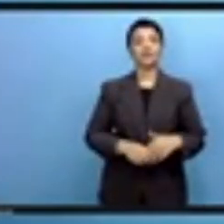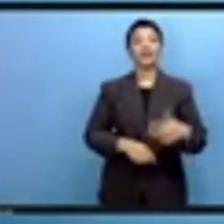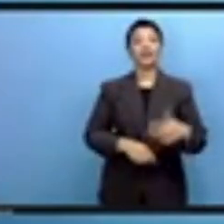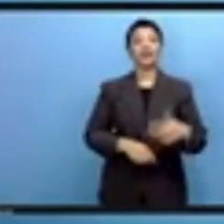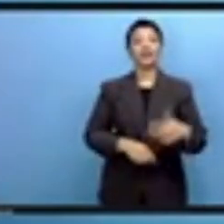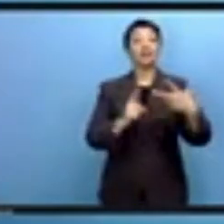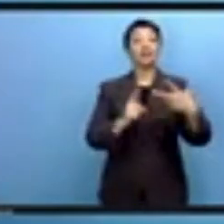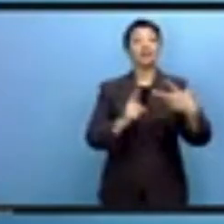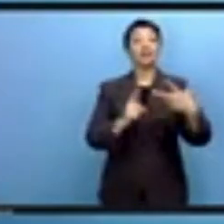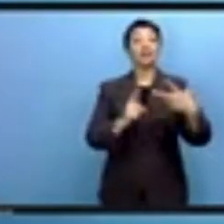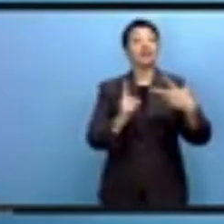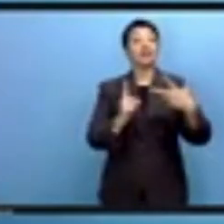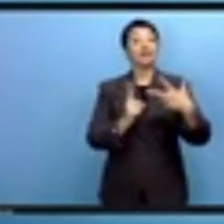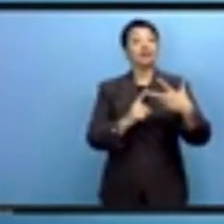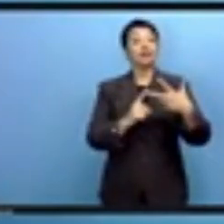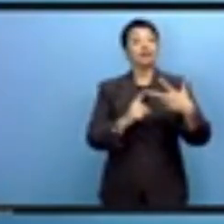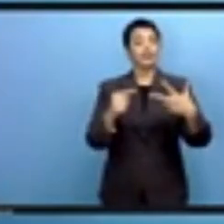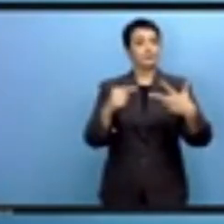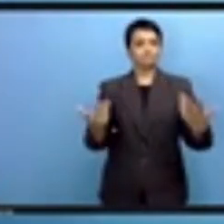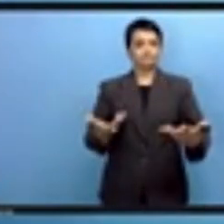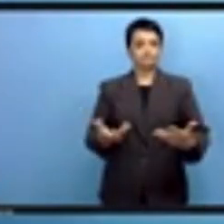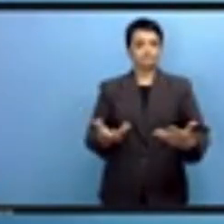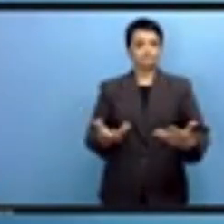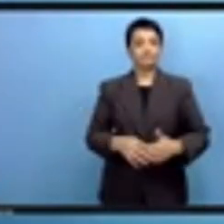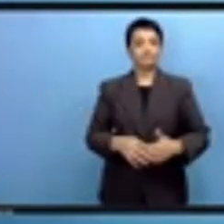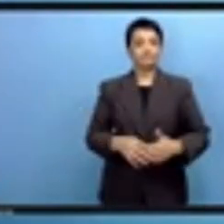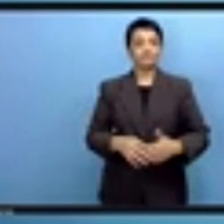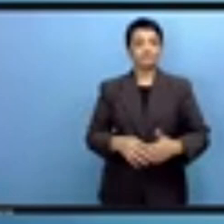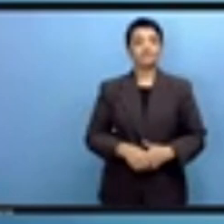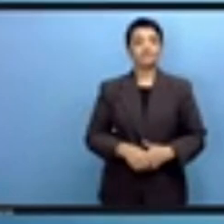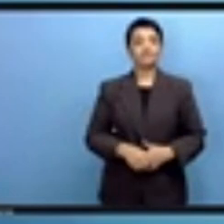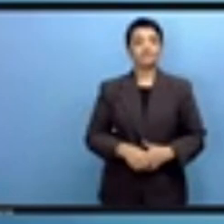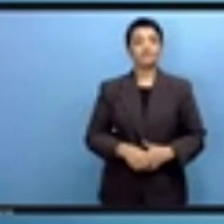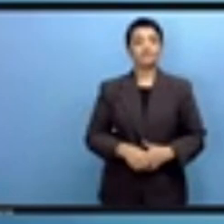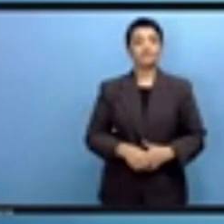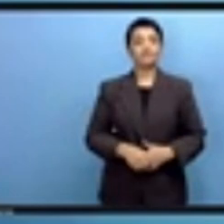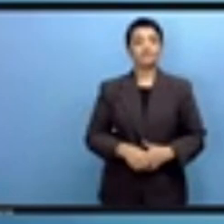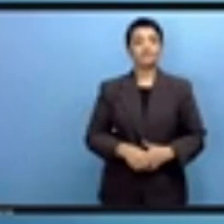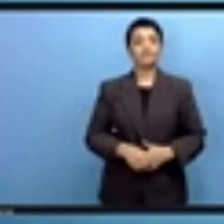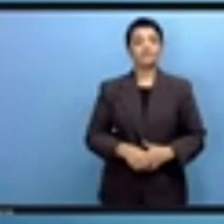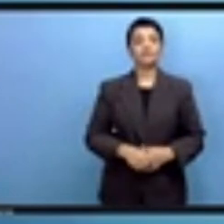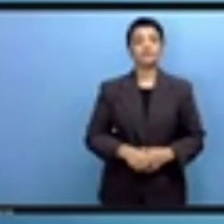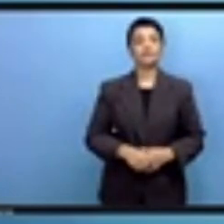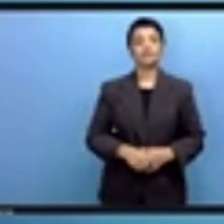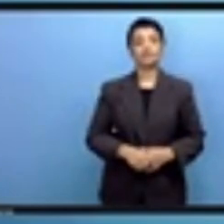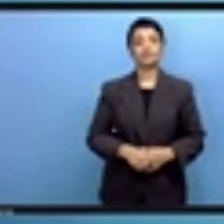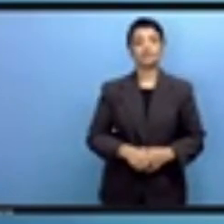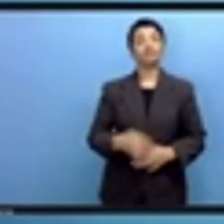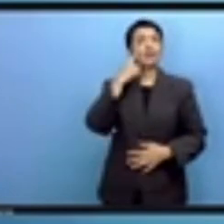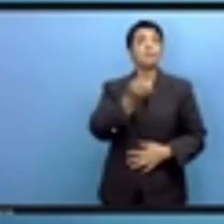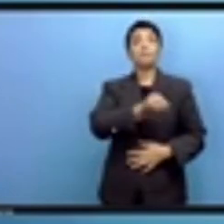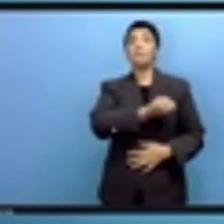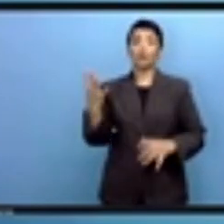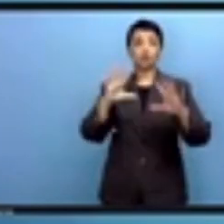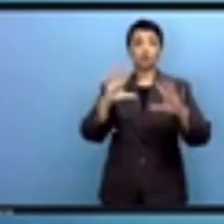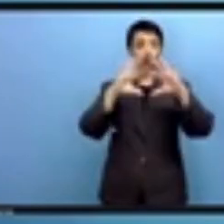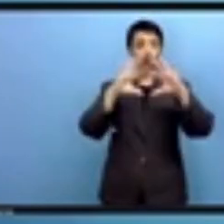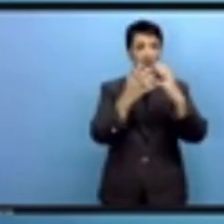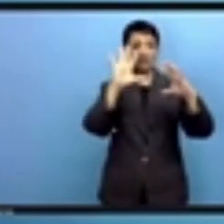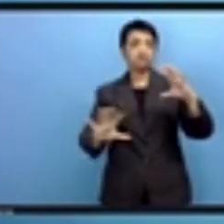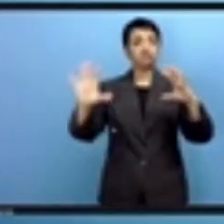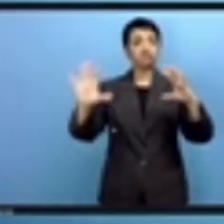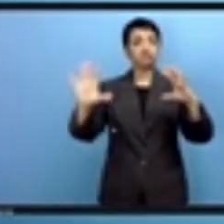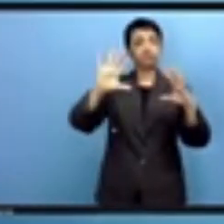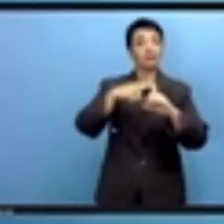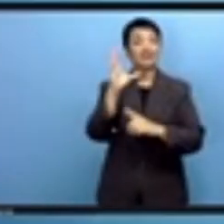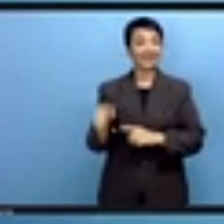现。那么第三个非洲的工作要务呢，也许就是大部